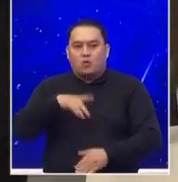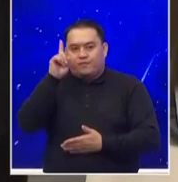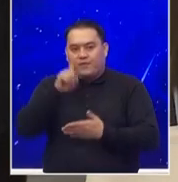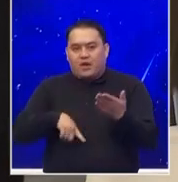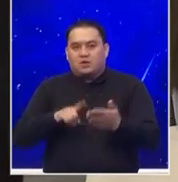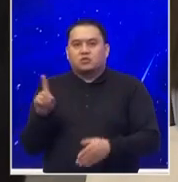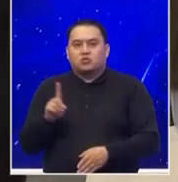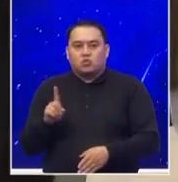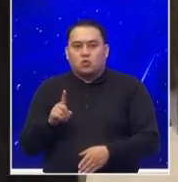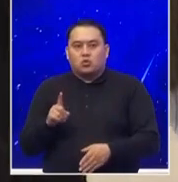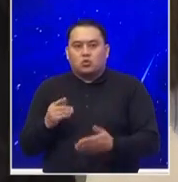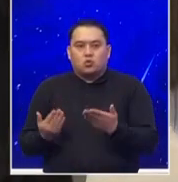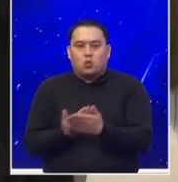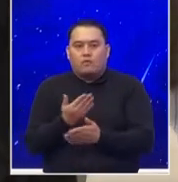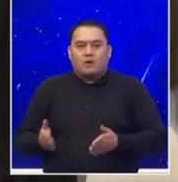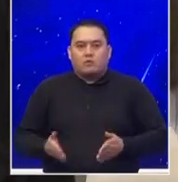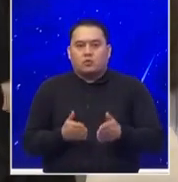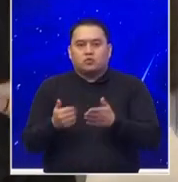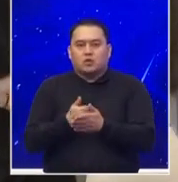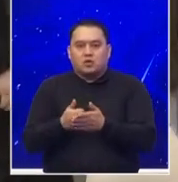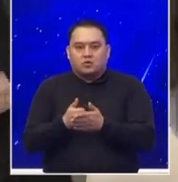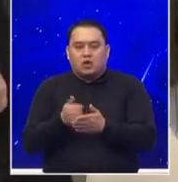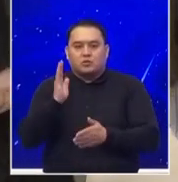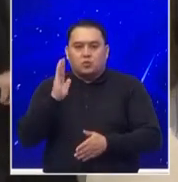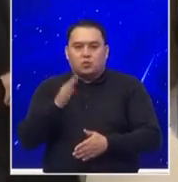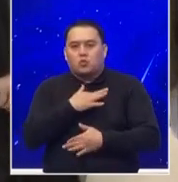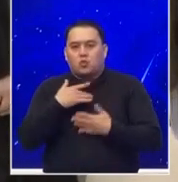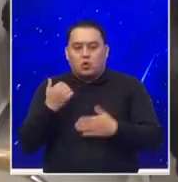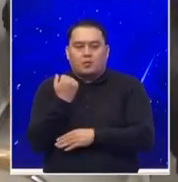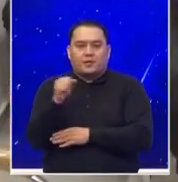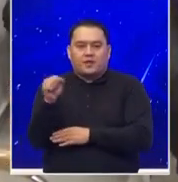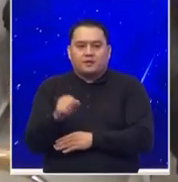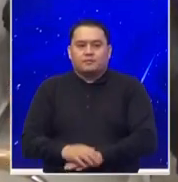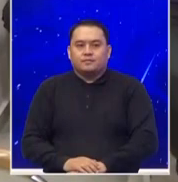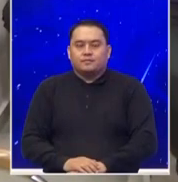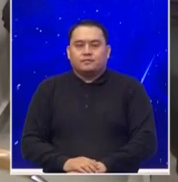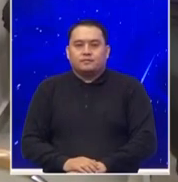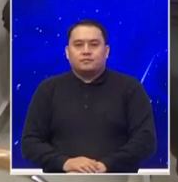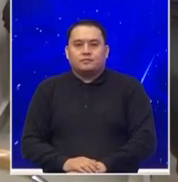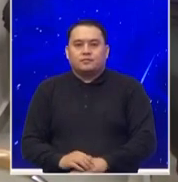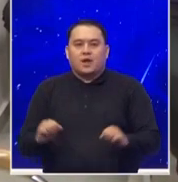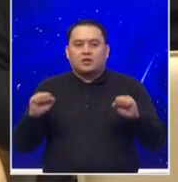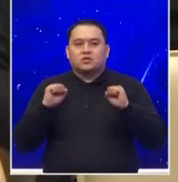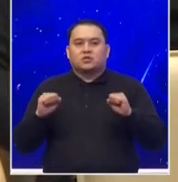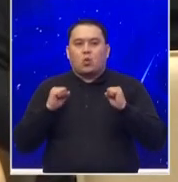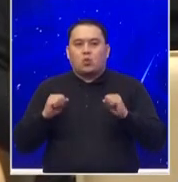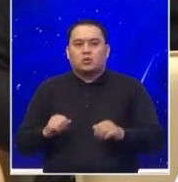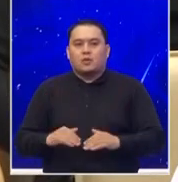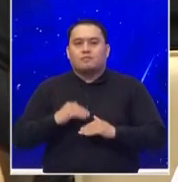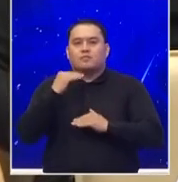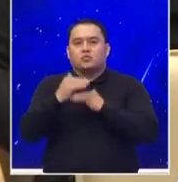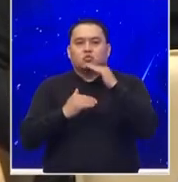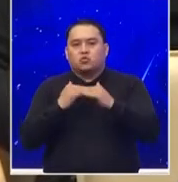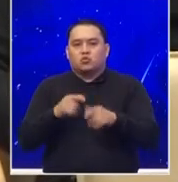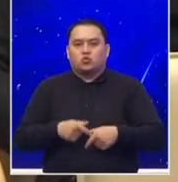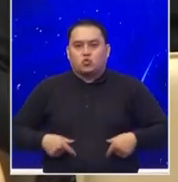что это новый путь, и я еще достигу много вершин. Еще один спортсмен, который повысил квалификацию до престижного